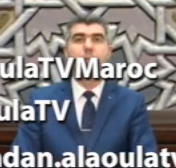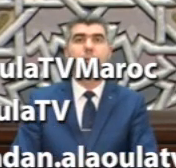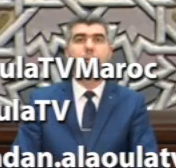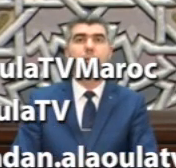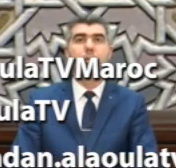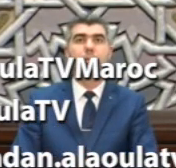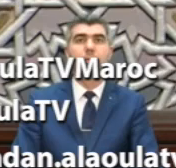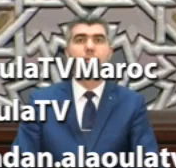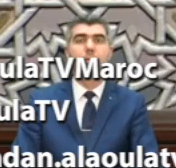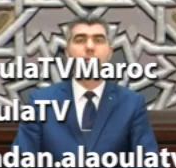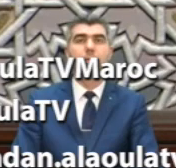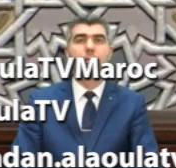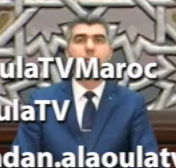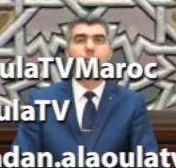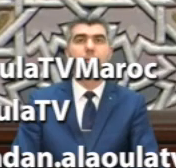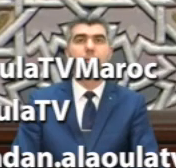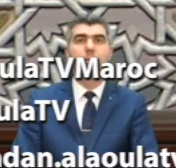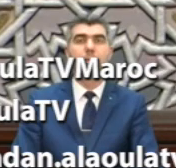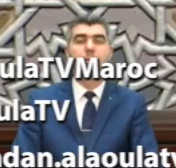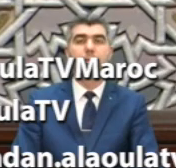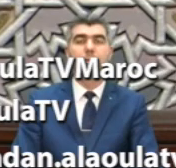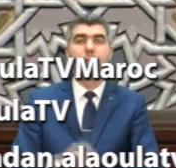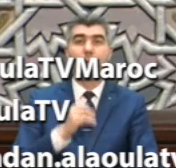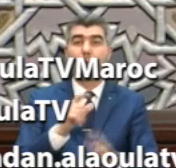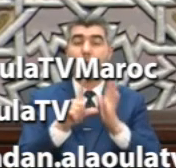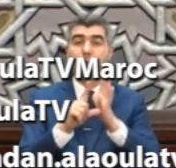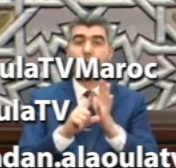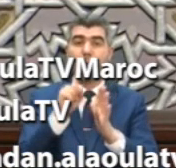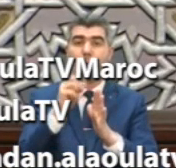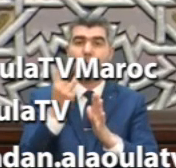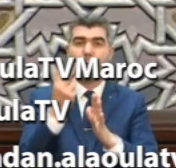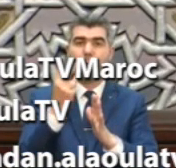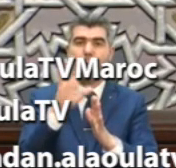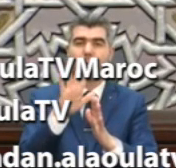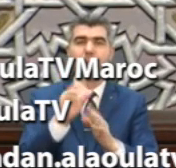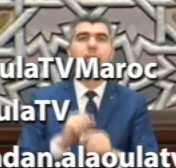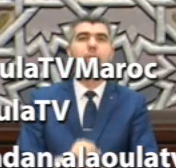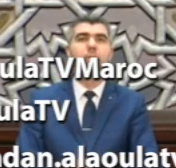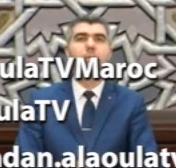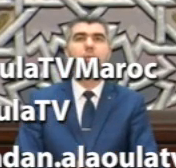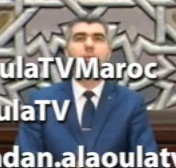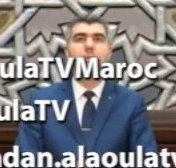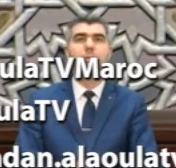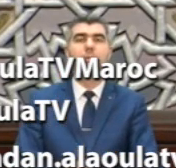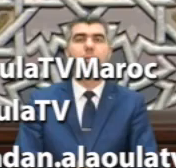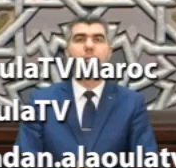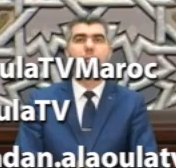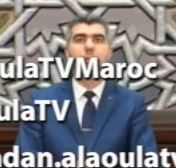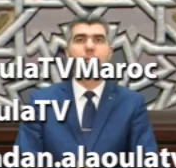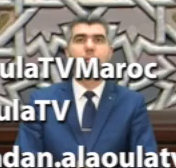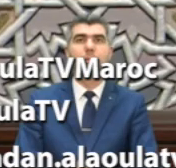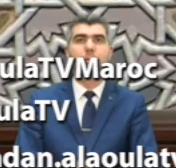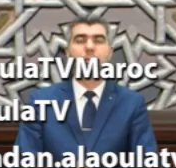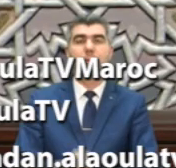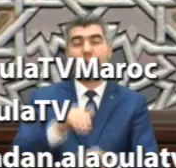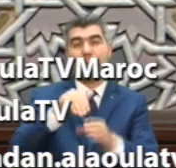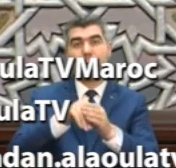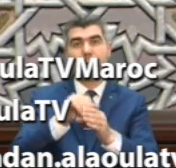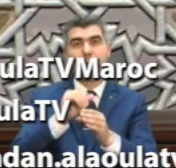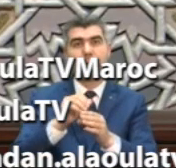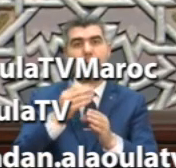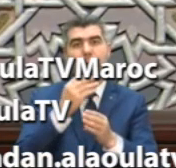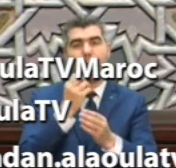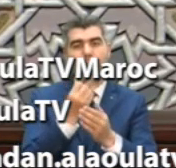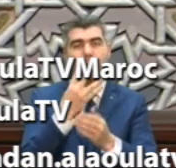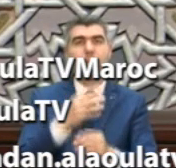في إطار الإحاطة، الكلمة للمتحدث السيد النائب المحترم سعيد بلعزيز عن فريق